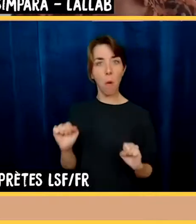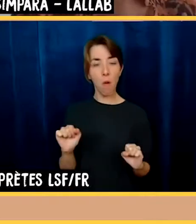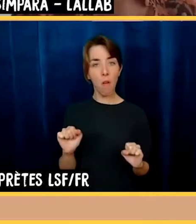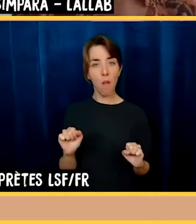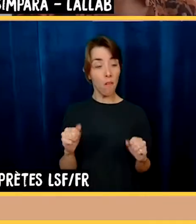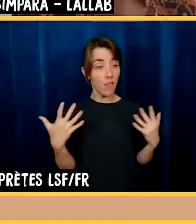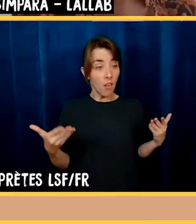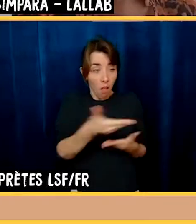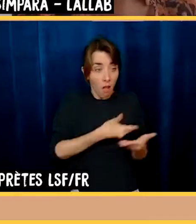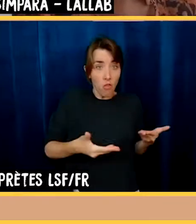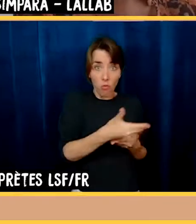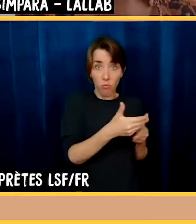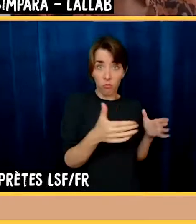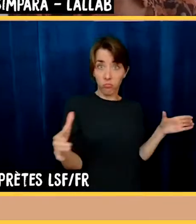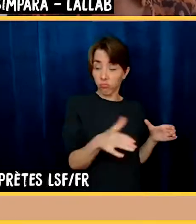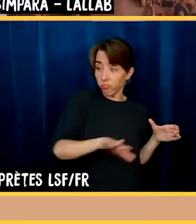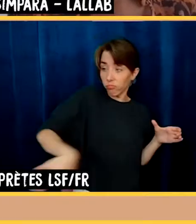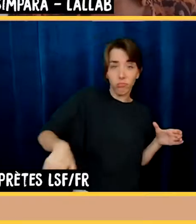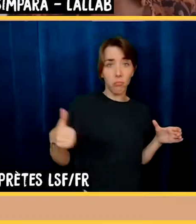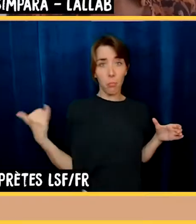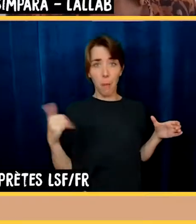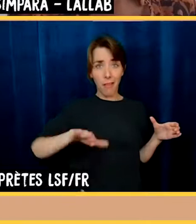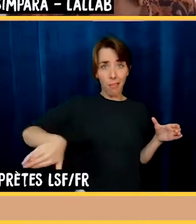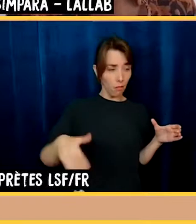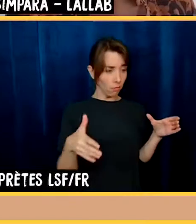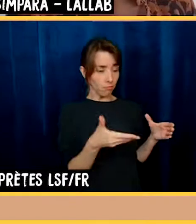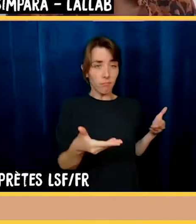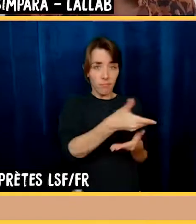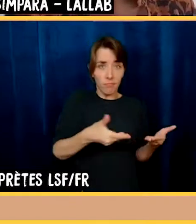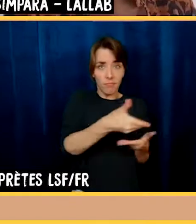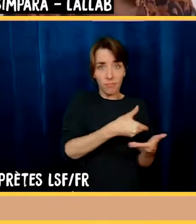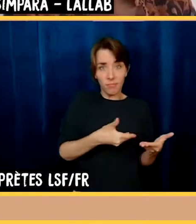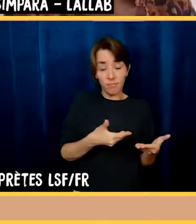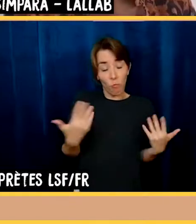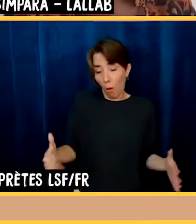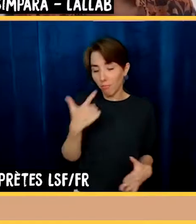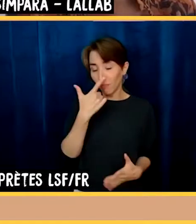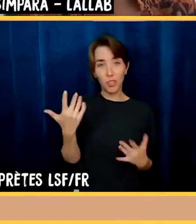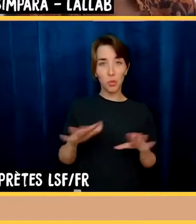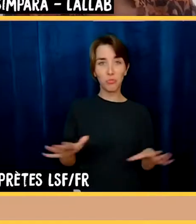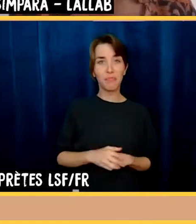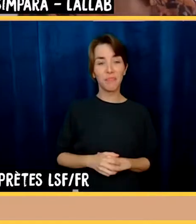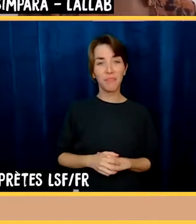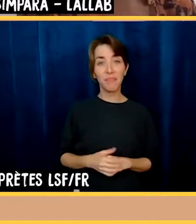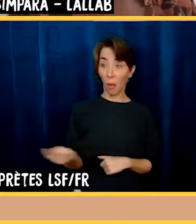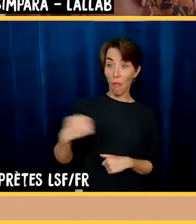nous. Donc, je rajouterai pas plus que ça. Venez à la